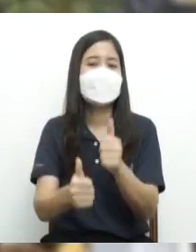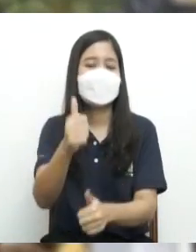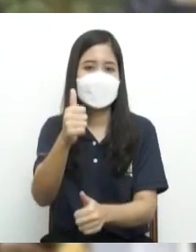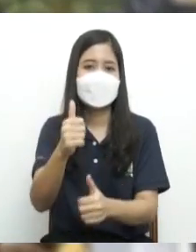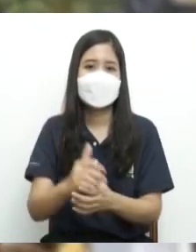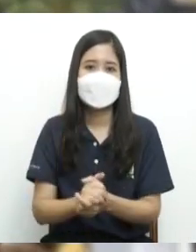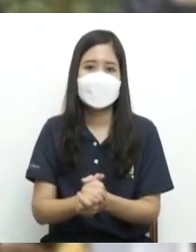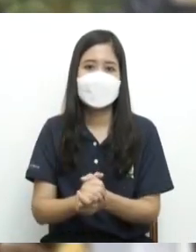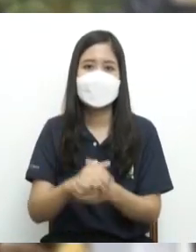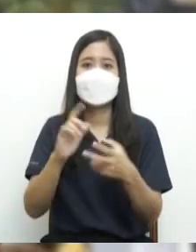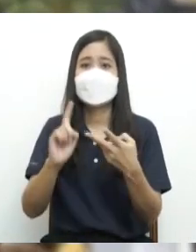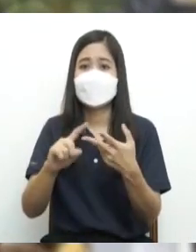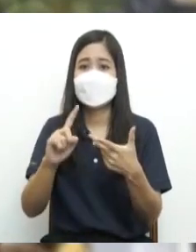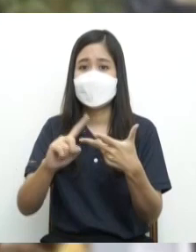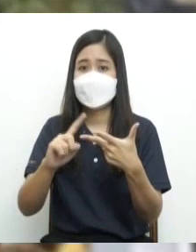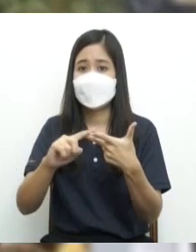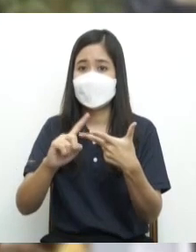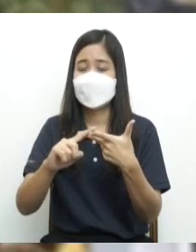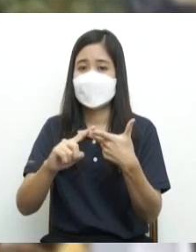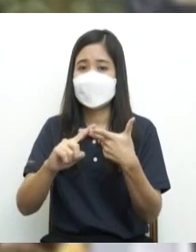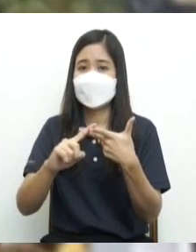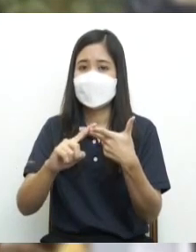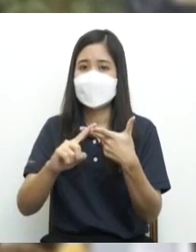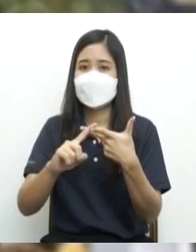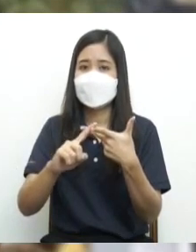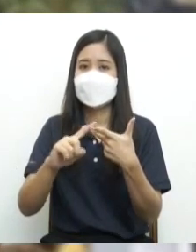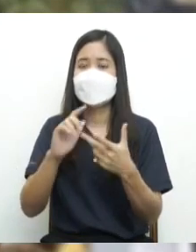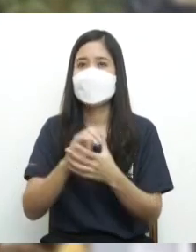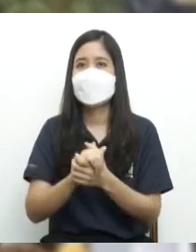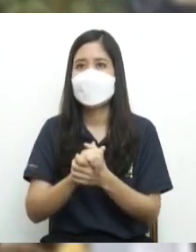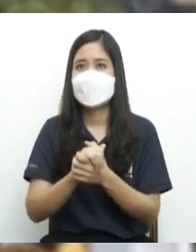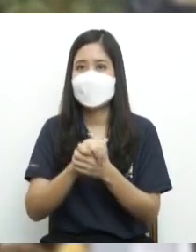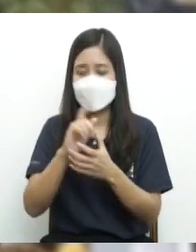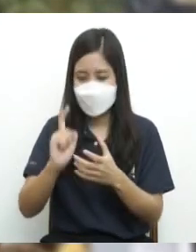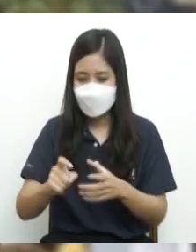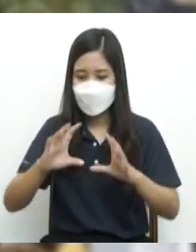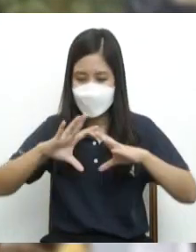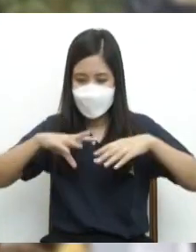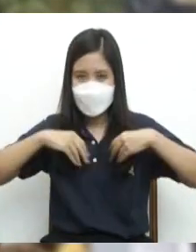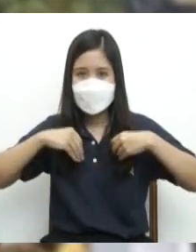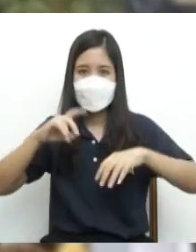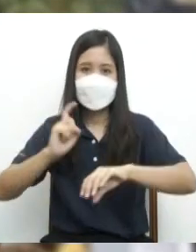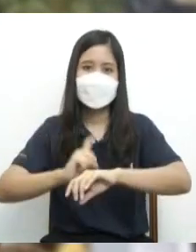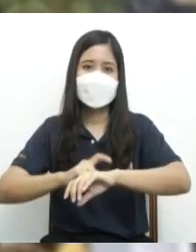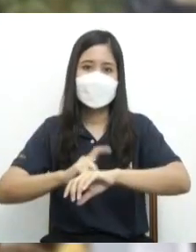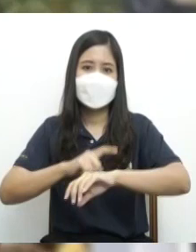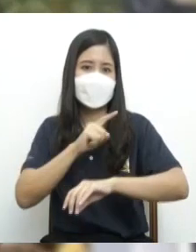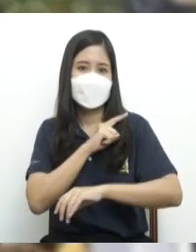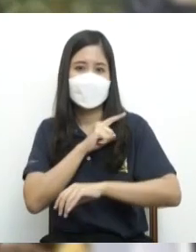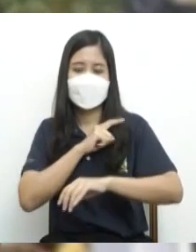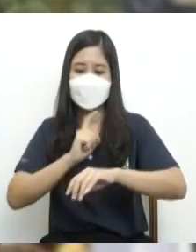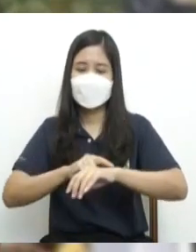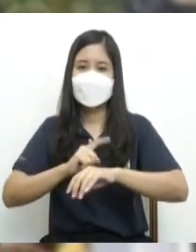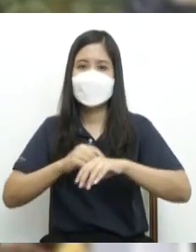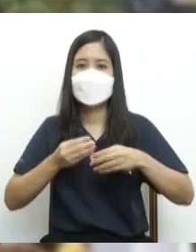อันที่2มันมีงานเอ็กตร้านะเอ็กตร้าคืองานพิเศษท่านต้องยอมเสียสละเวลาส่วนตัวบ้างเช่นท่าน